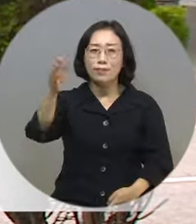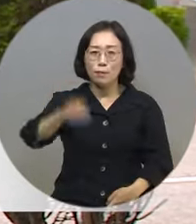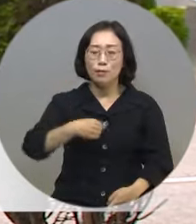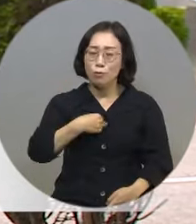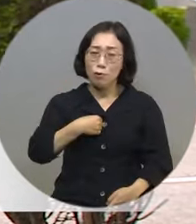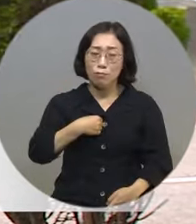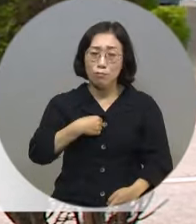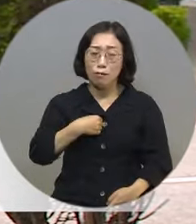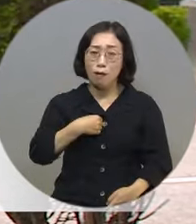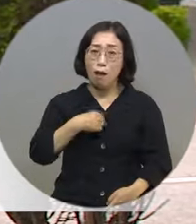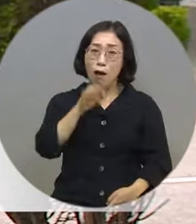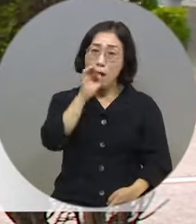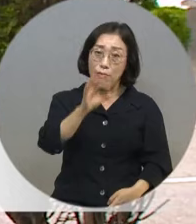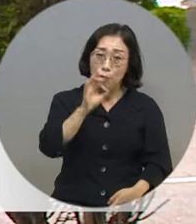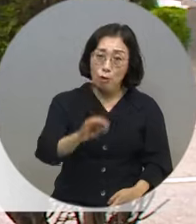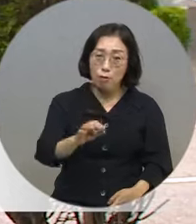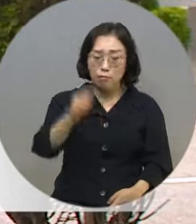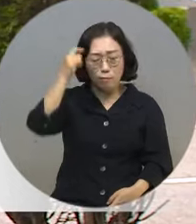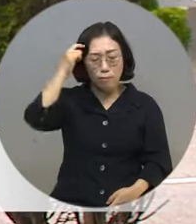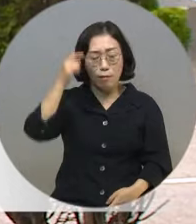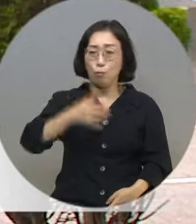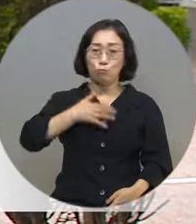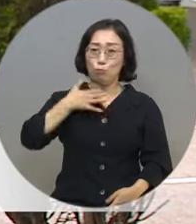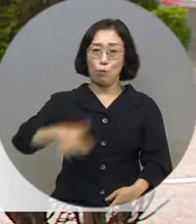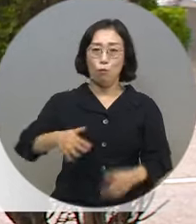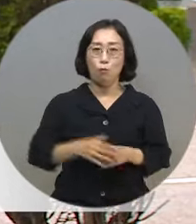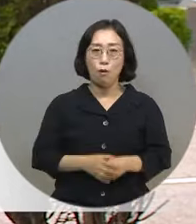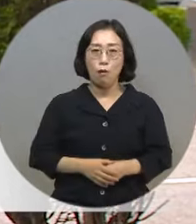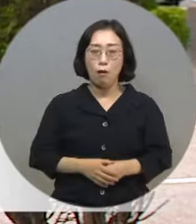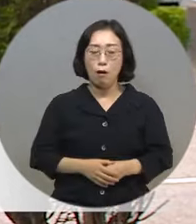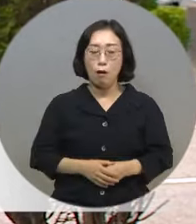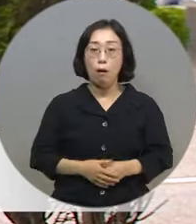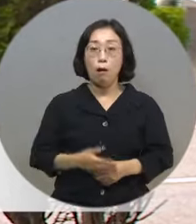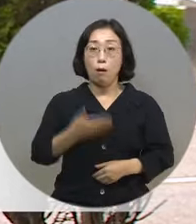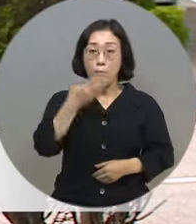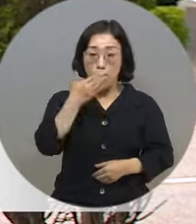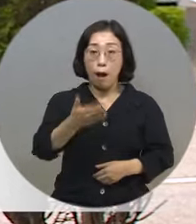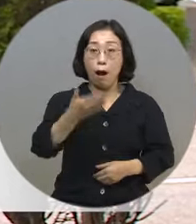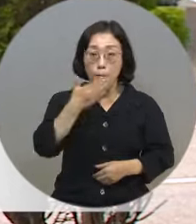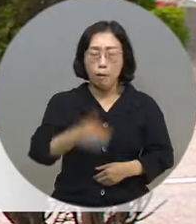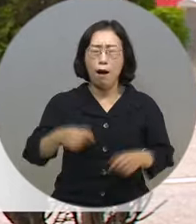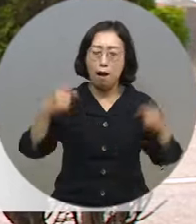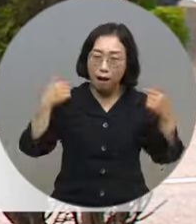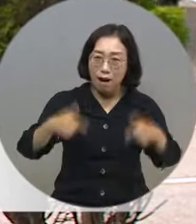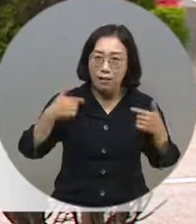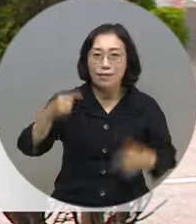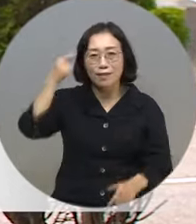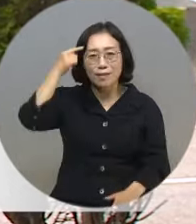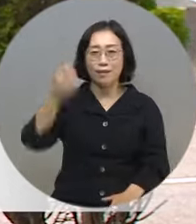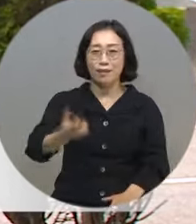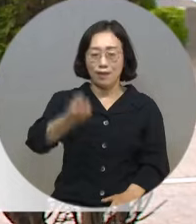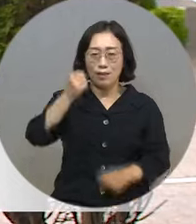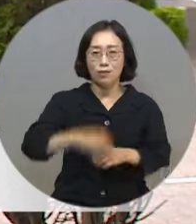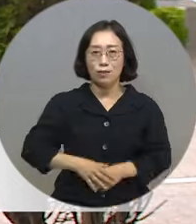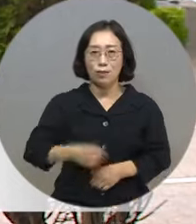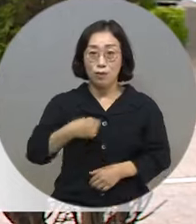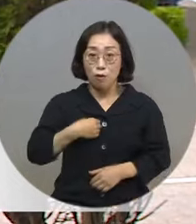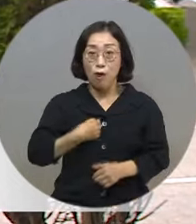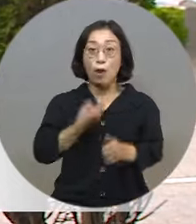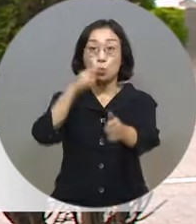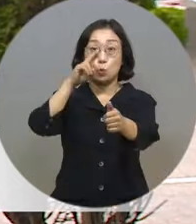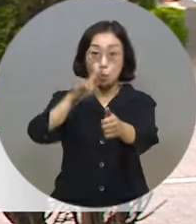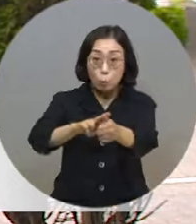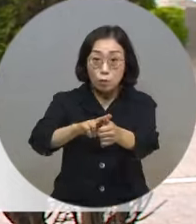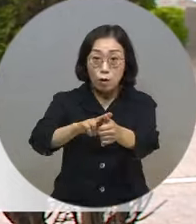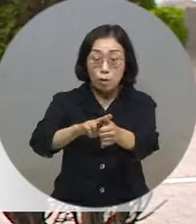불가능하다고 생각하지는 않습니다 항상 저는 불가능을 가능하다고 생각을 해 왔기 때문에 저의이이